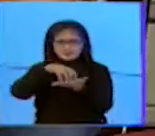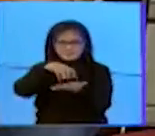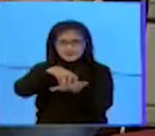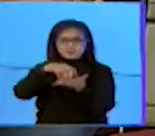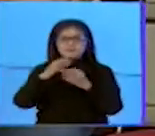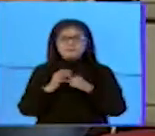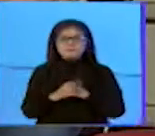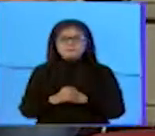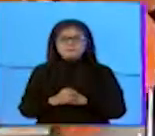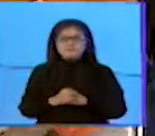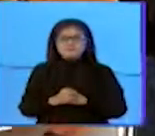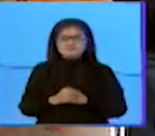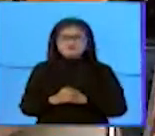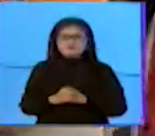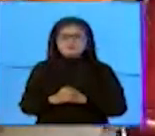10 personel pasukan jorok adegan berikutnya